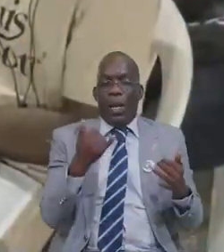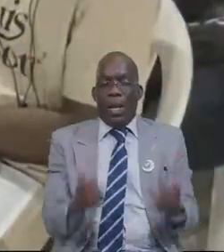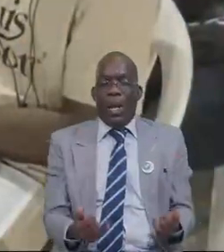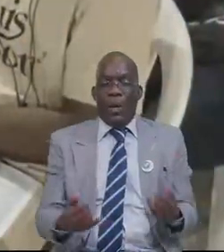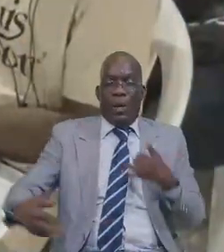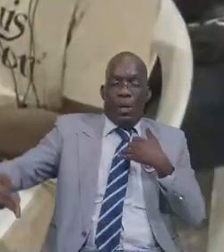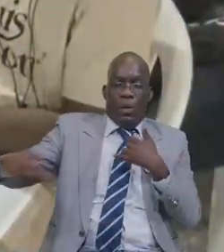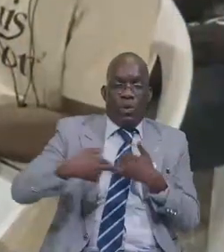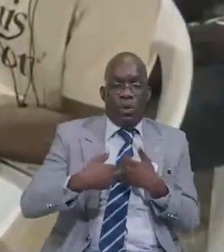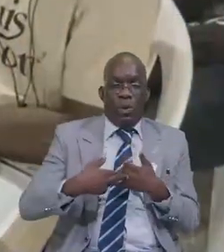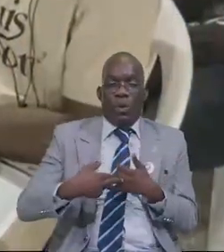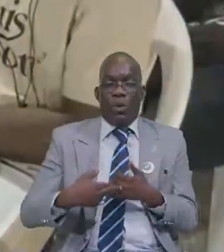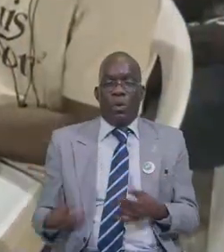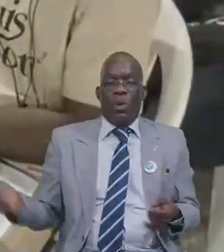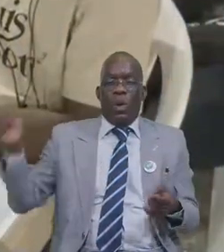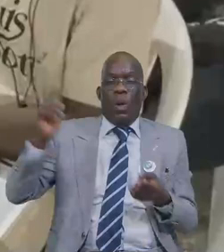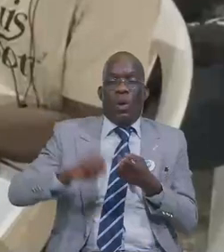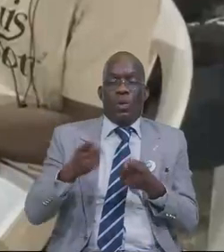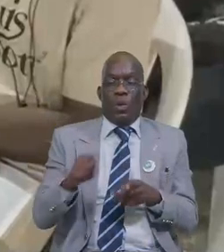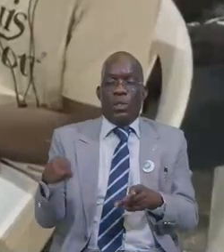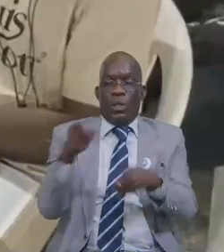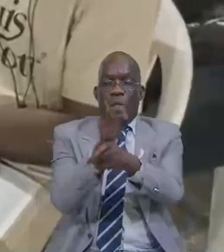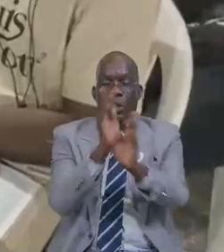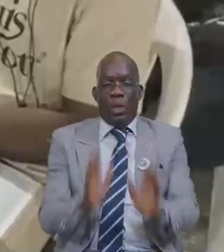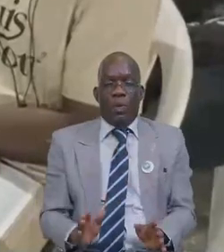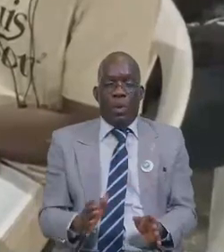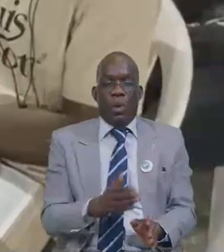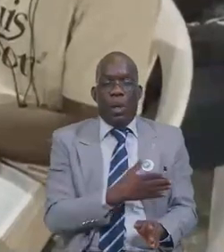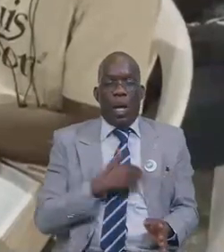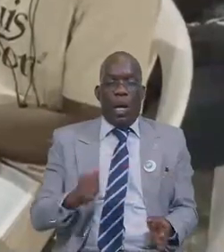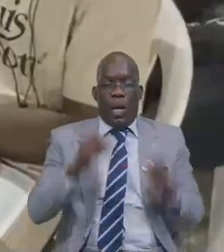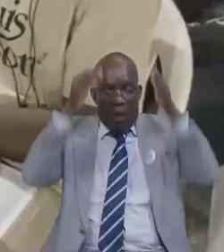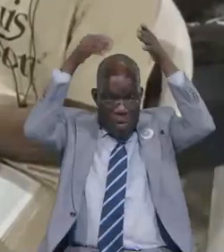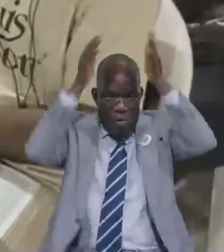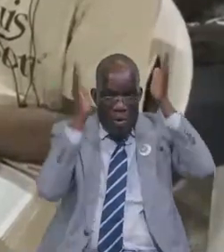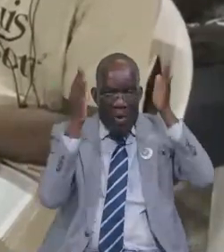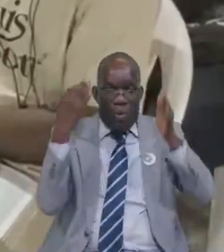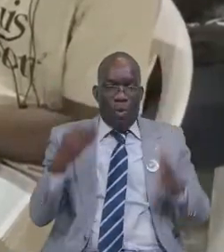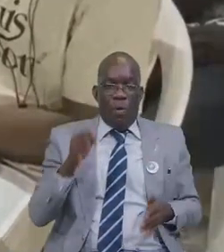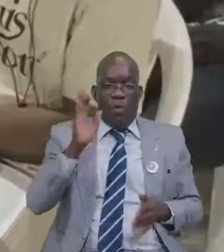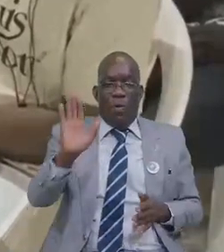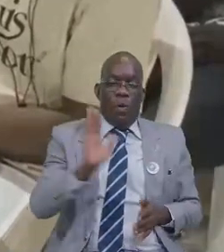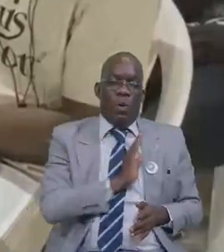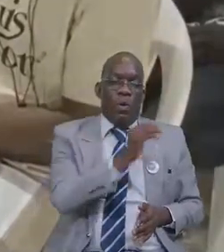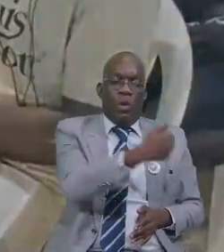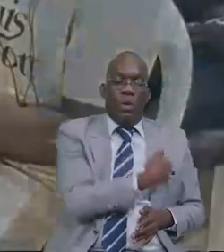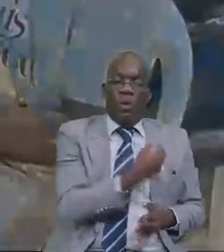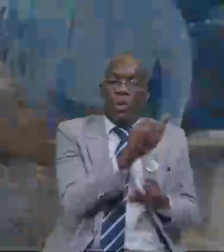Mais maintenant, vous êtes retourné vers le pasteur, le berger et le gardien de vos